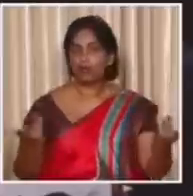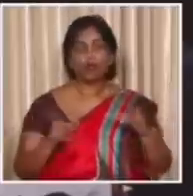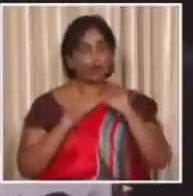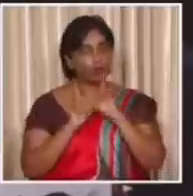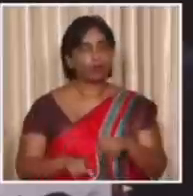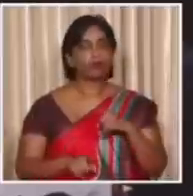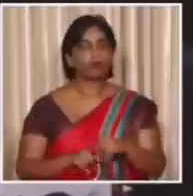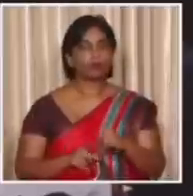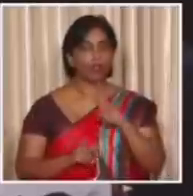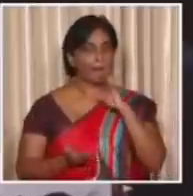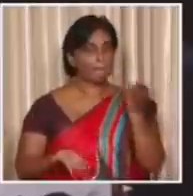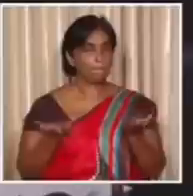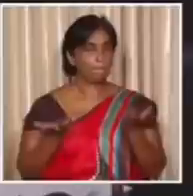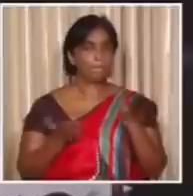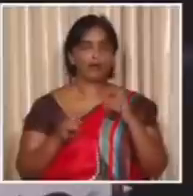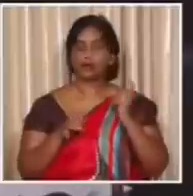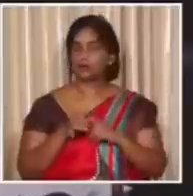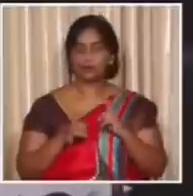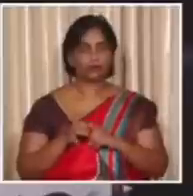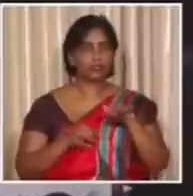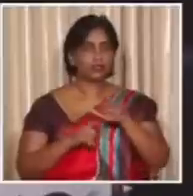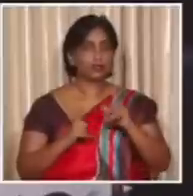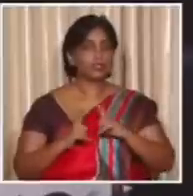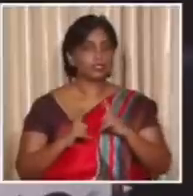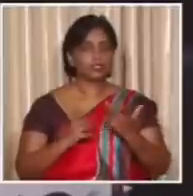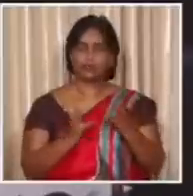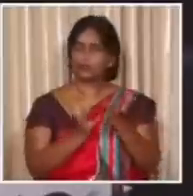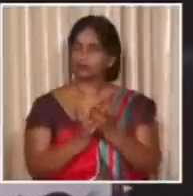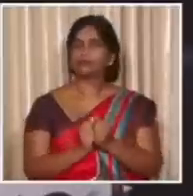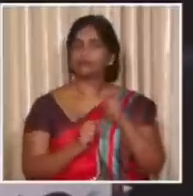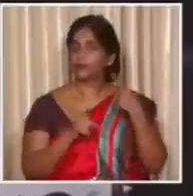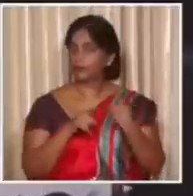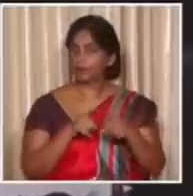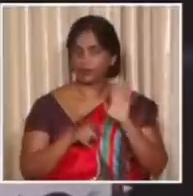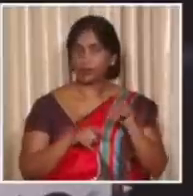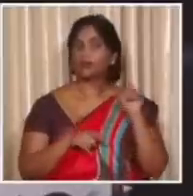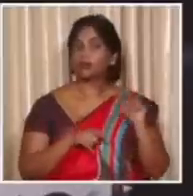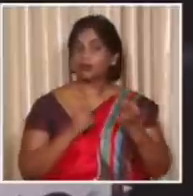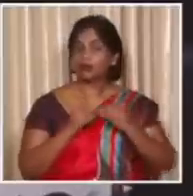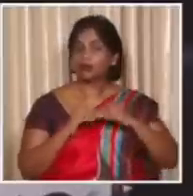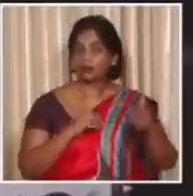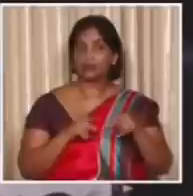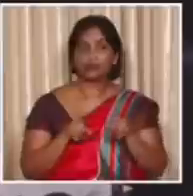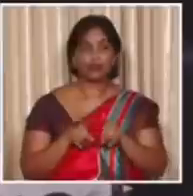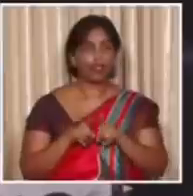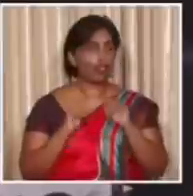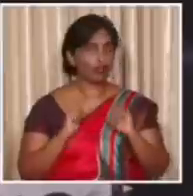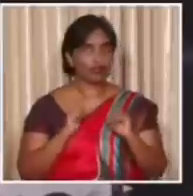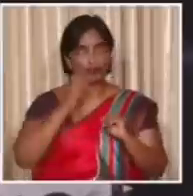එනිසා මේක මේ account එක balance කරන්න හදන ප්‍රශ්නය සමාජ ජීවිතේ පොඩි පට්ටම් කරනවා ඒ විතරක් නෙවෙයි ඊළඟ account එක balance කරන්න හදන්නේ